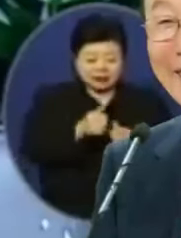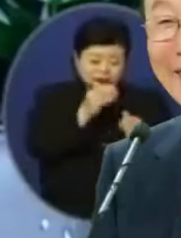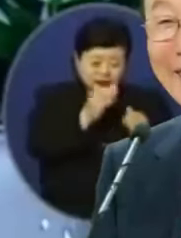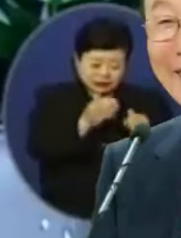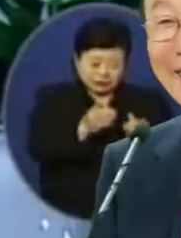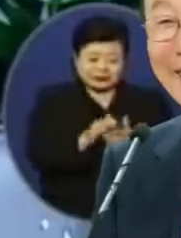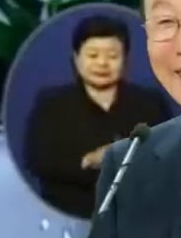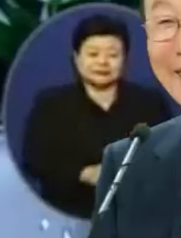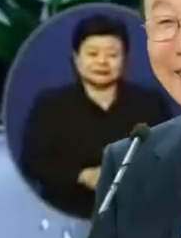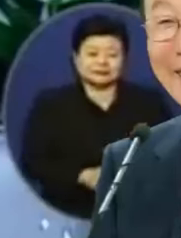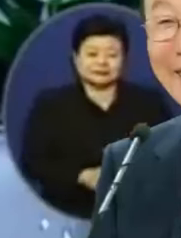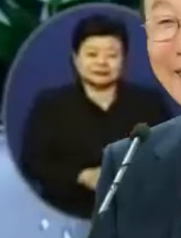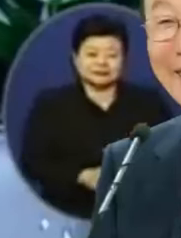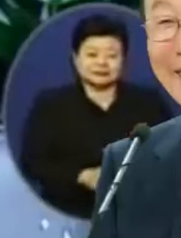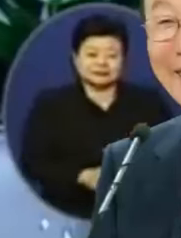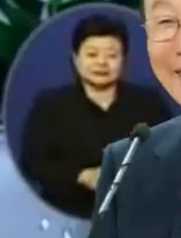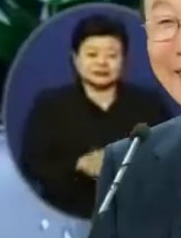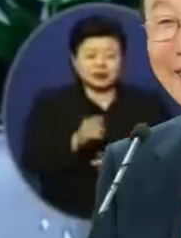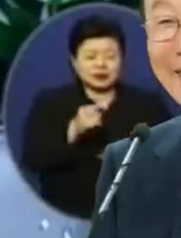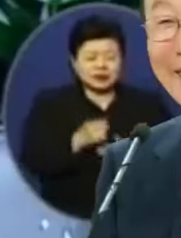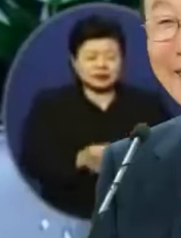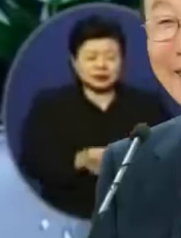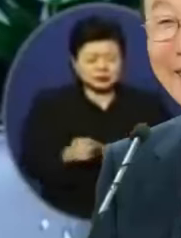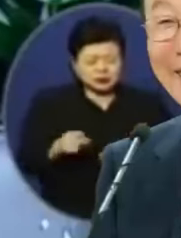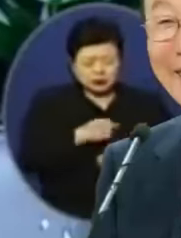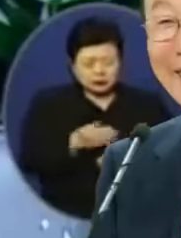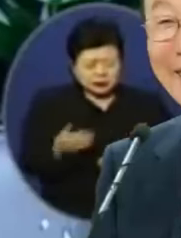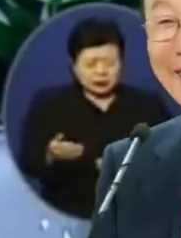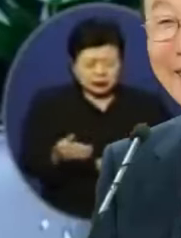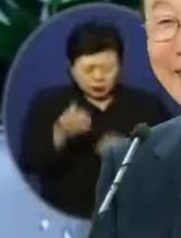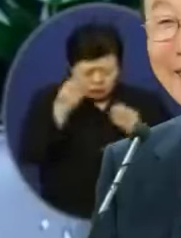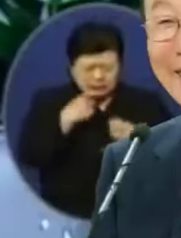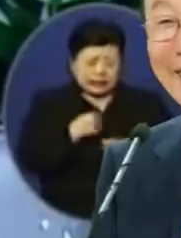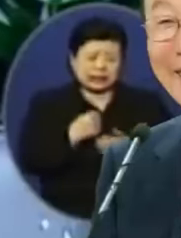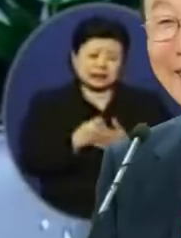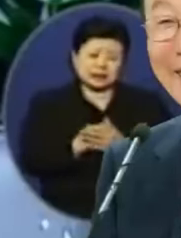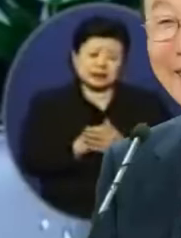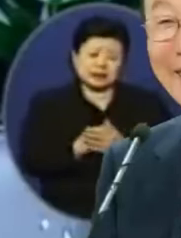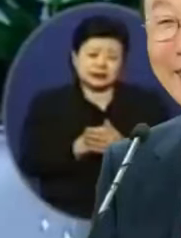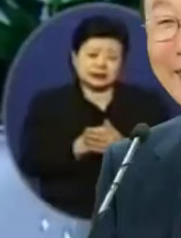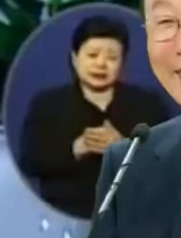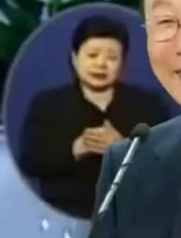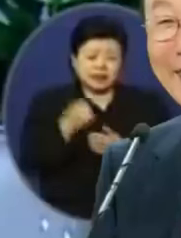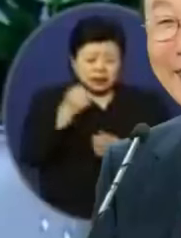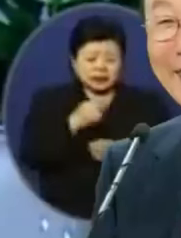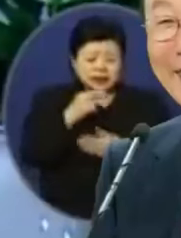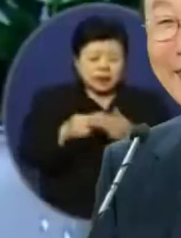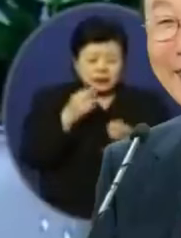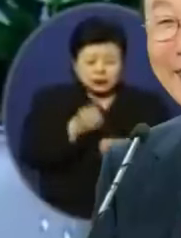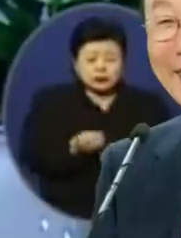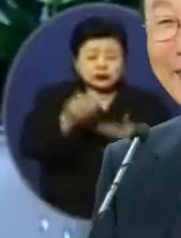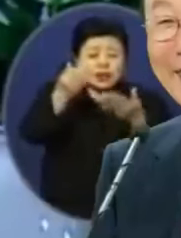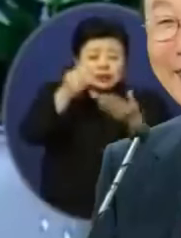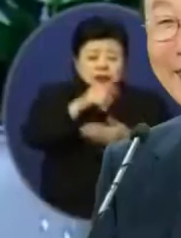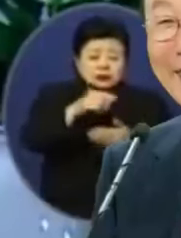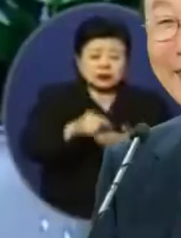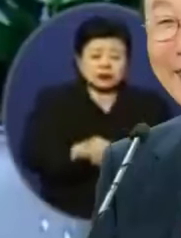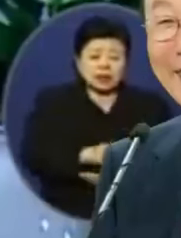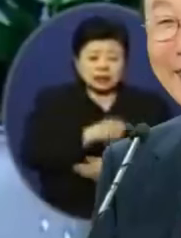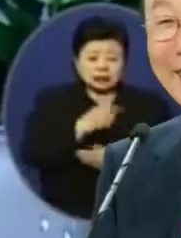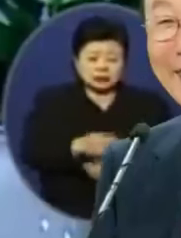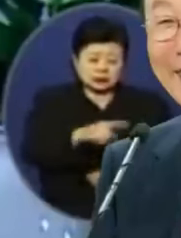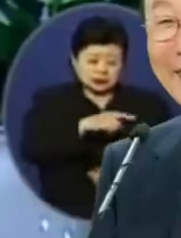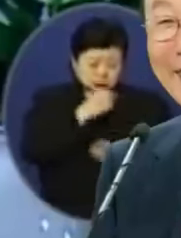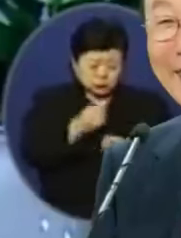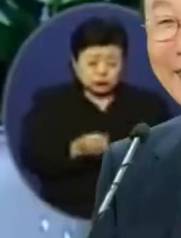간구한다. 왜? 내가 너 때문에 몸짓고 피 흘려 고생당했기 때문에 내 영혼아 야훼를 송축하라. 내 속에 있는 것들아 다가